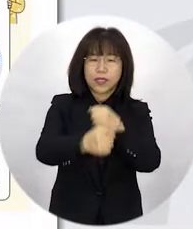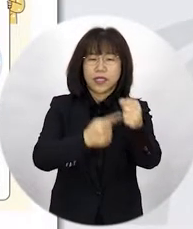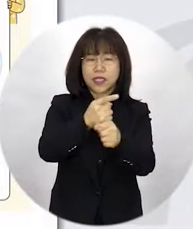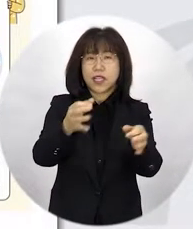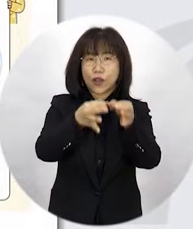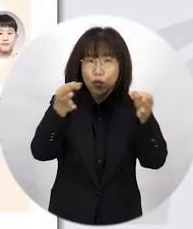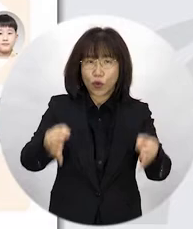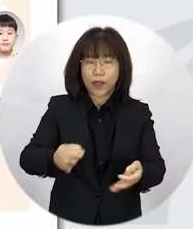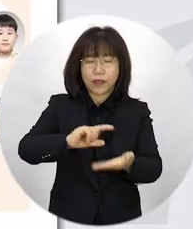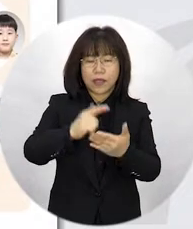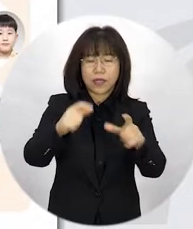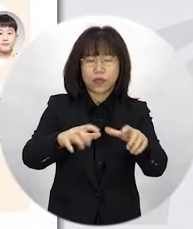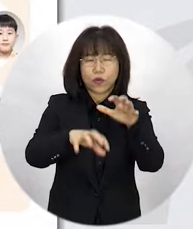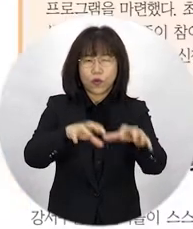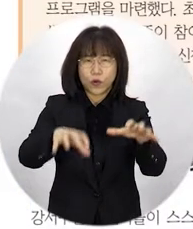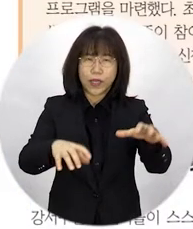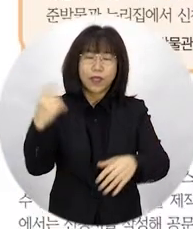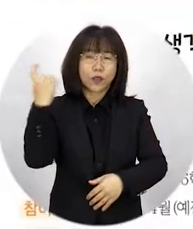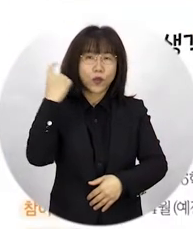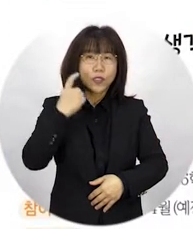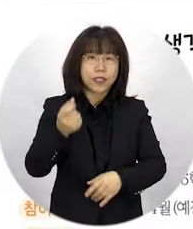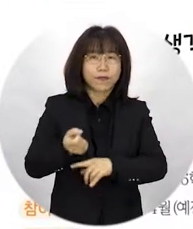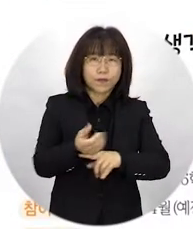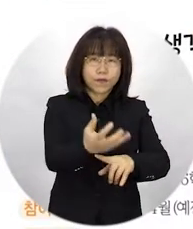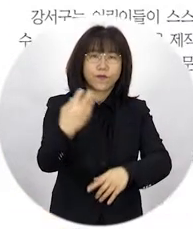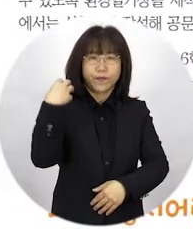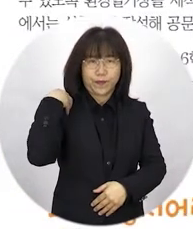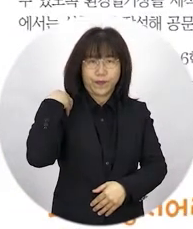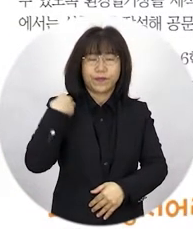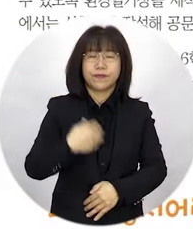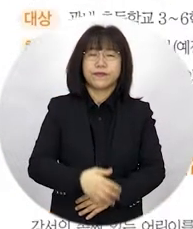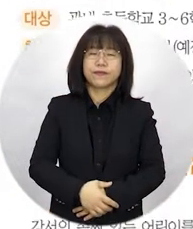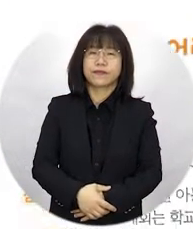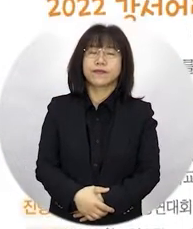동안 강서구 곳곳에 다양한 소식을 전하게 됩니다.